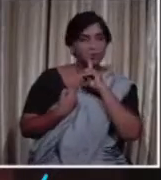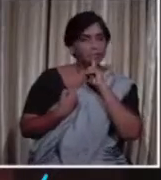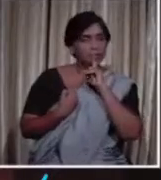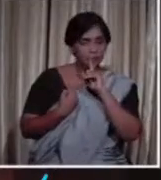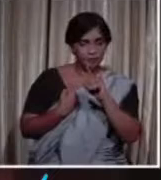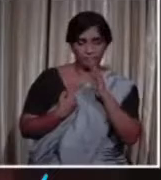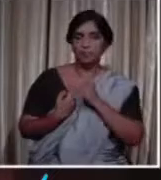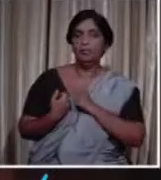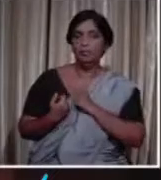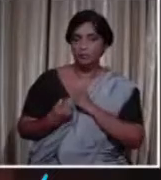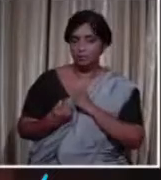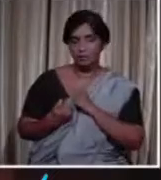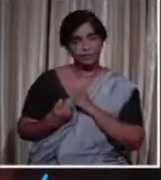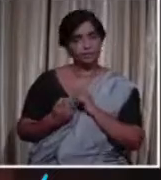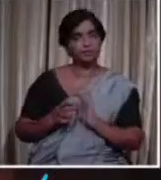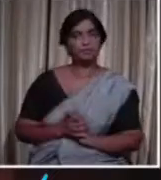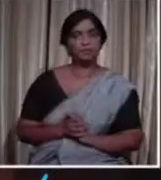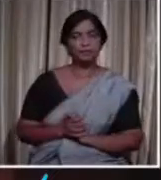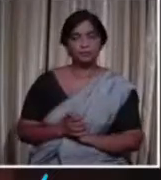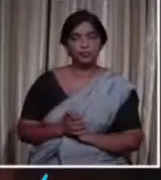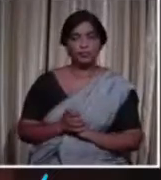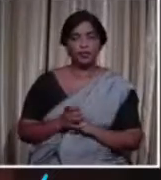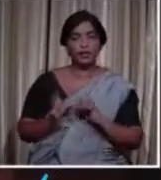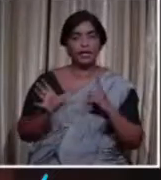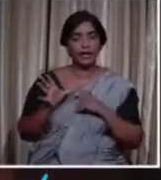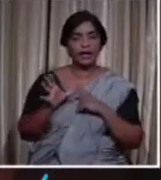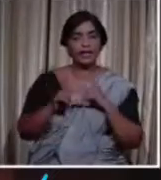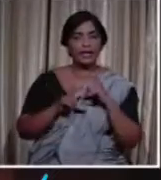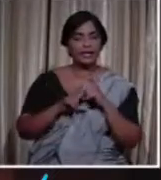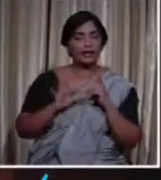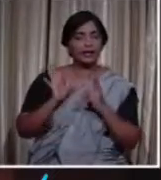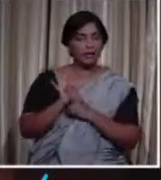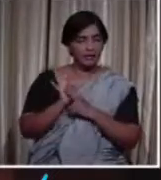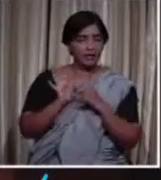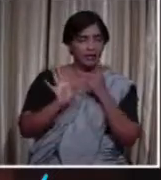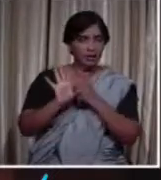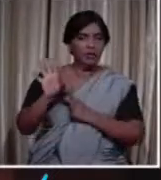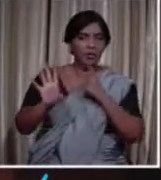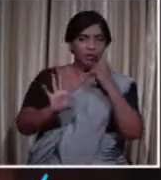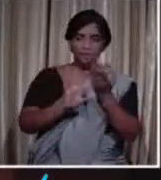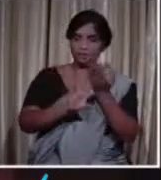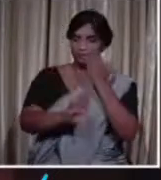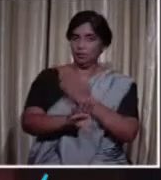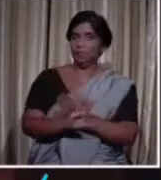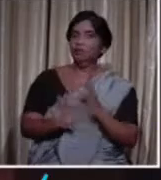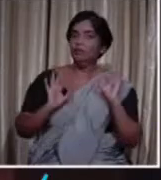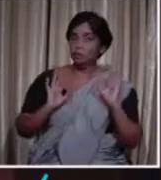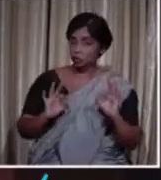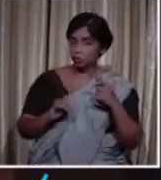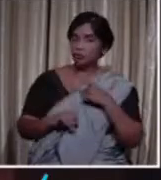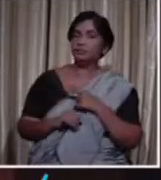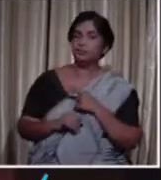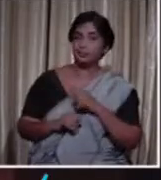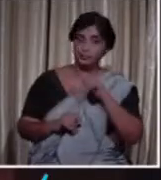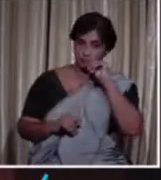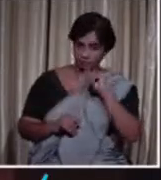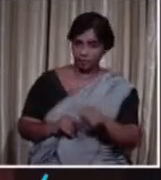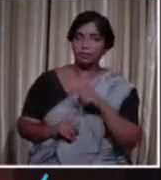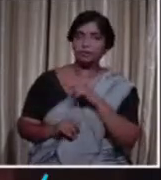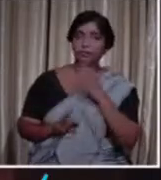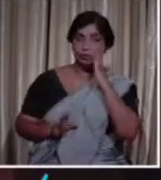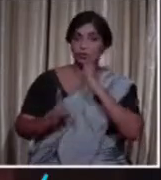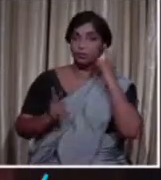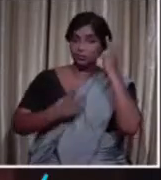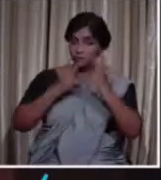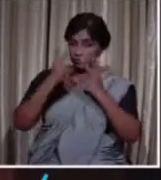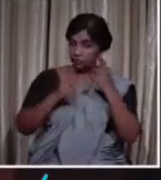කැමති ADB එක මීට වසරකට පෙර සූදානම් වුණා ඇත්ත වශයෙන්ම මේ ටුවරිසම්